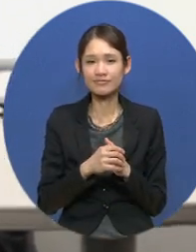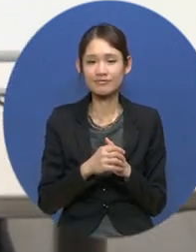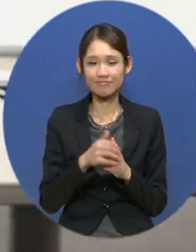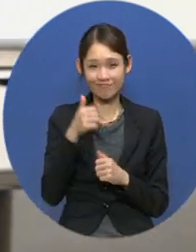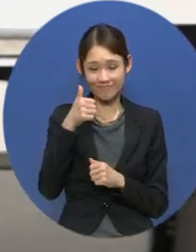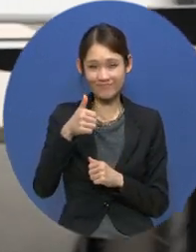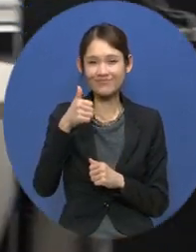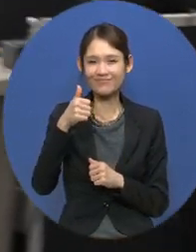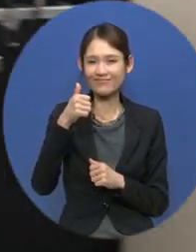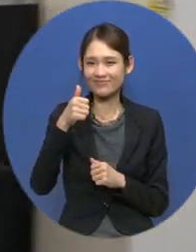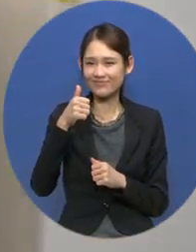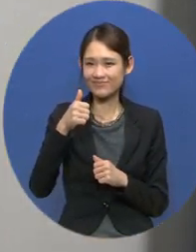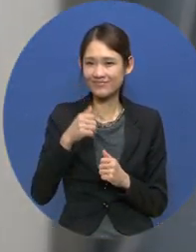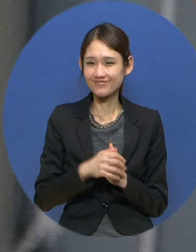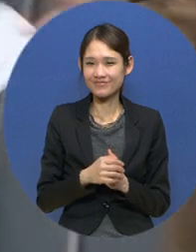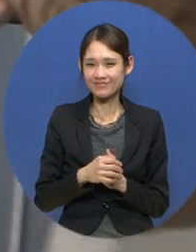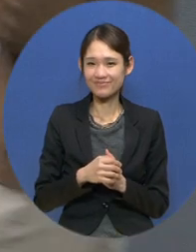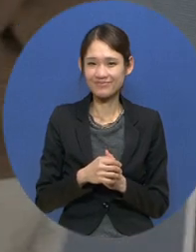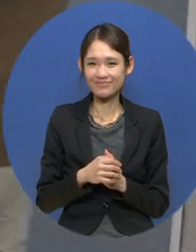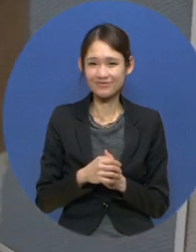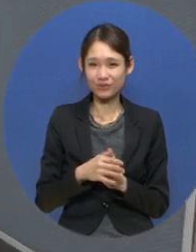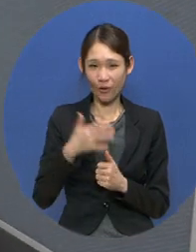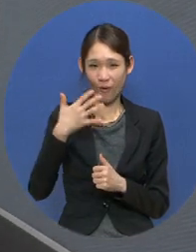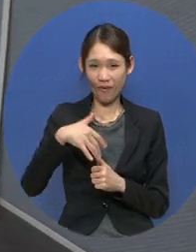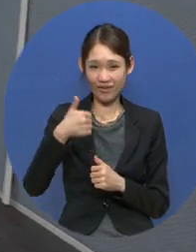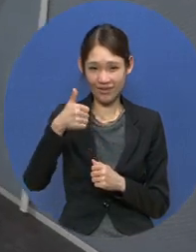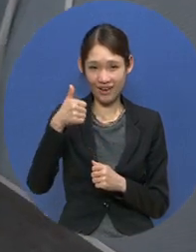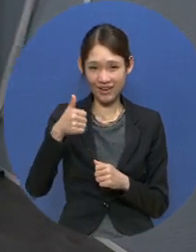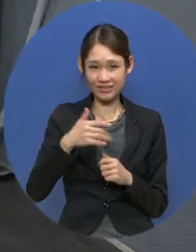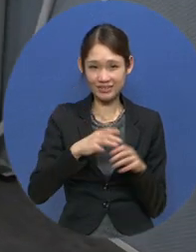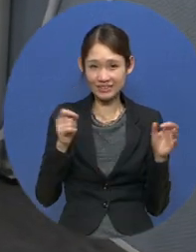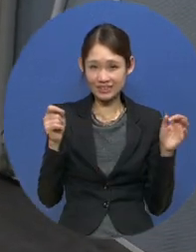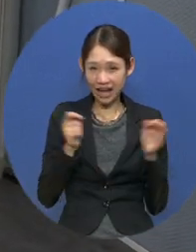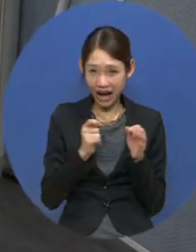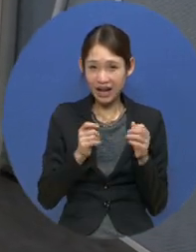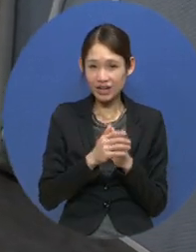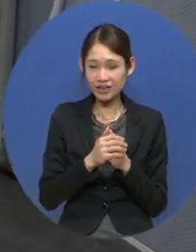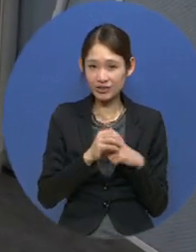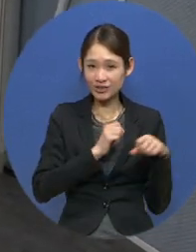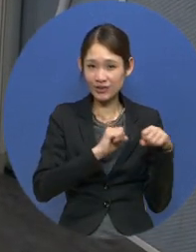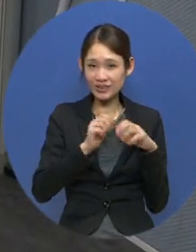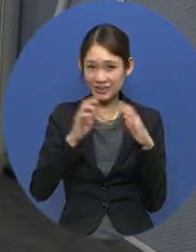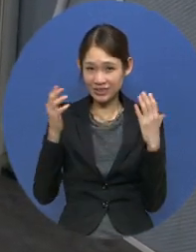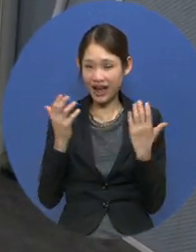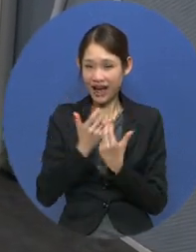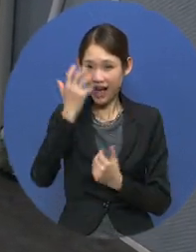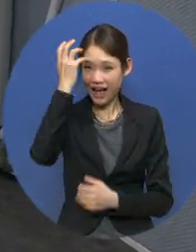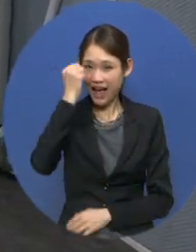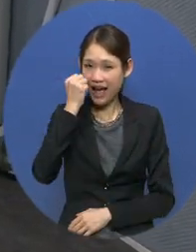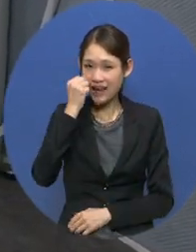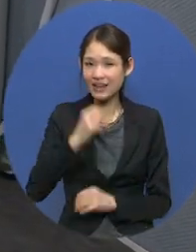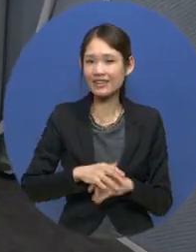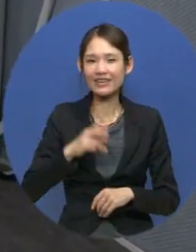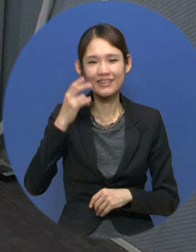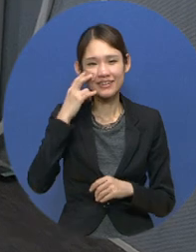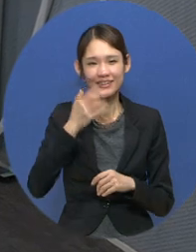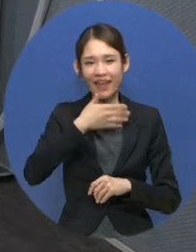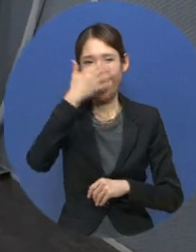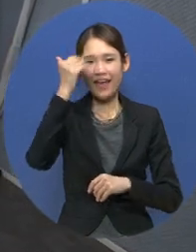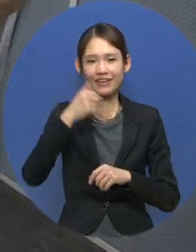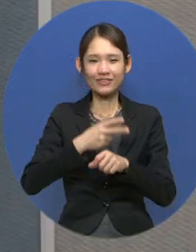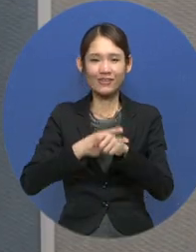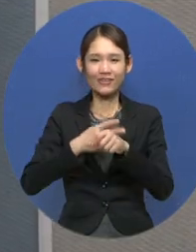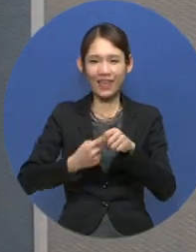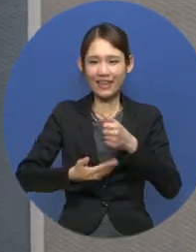아, 시간하다. 근데 진짜 대단하다. 짧은 시간에는 이거 지금 다 동작을 다 숙제한 거네? 네. 다행히 선생님의